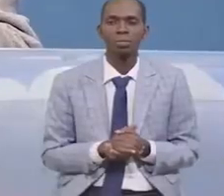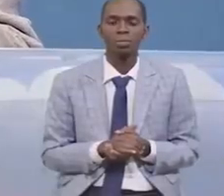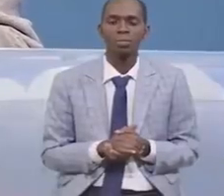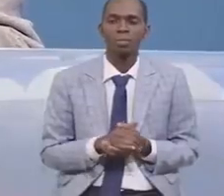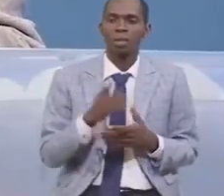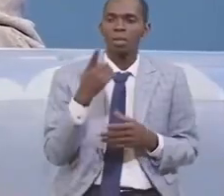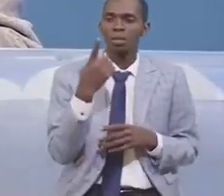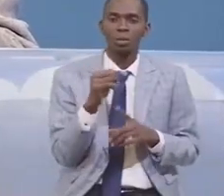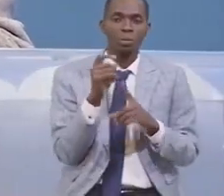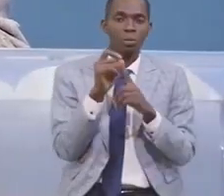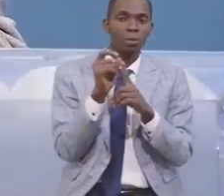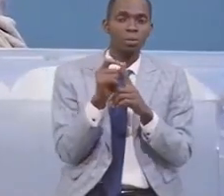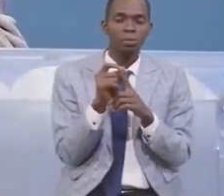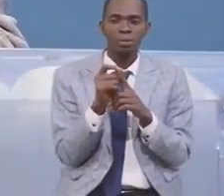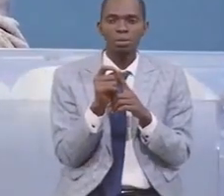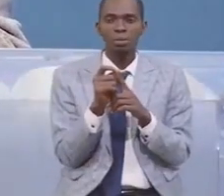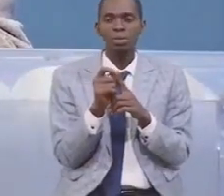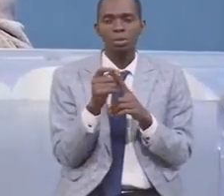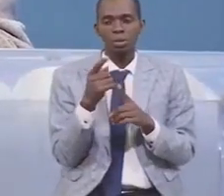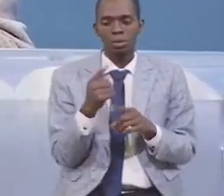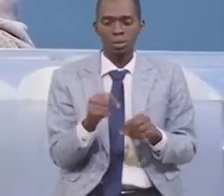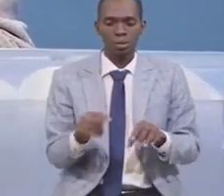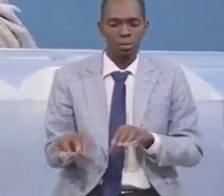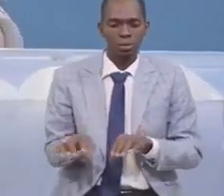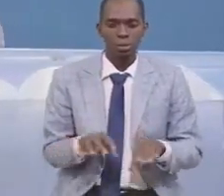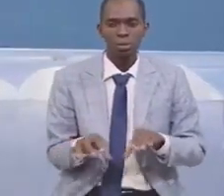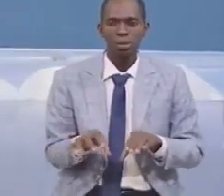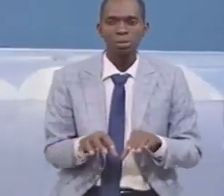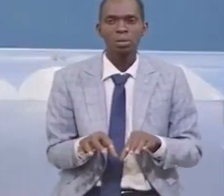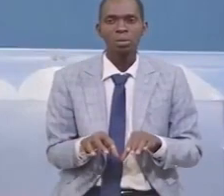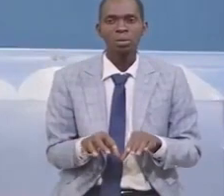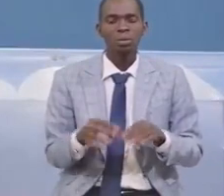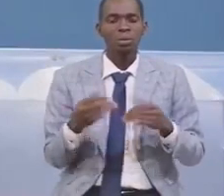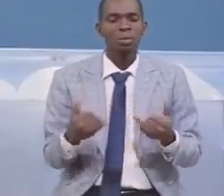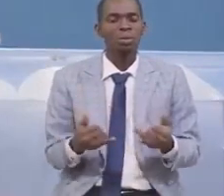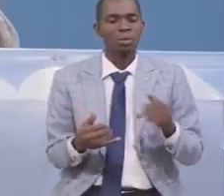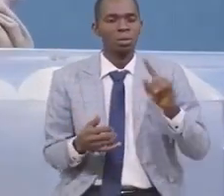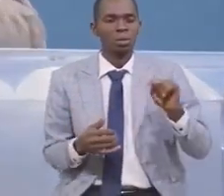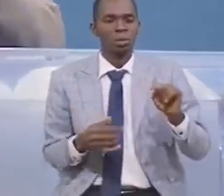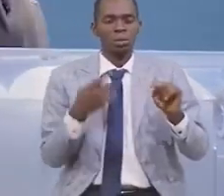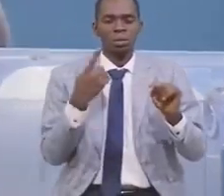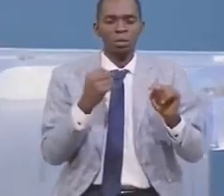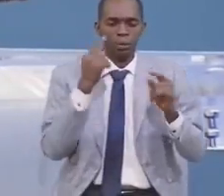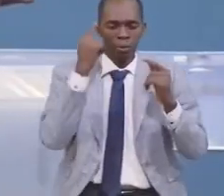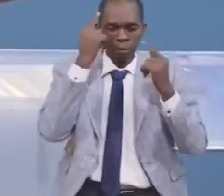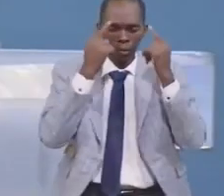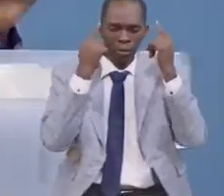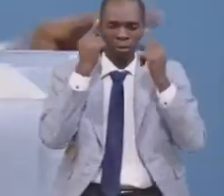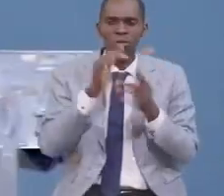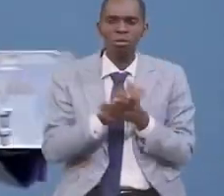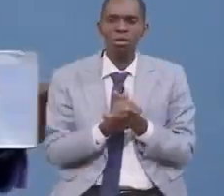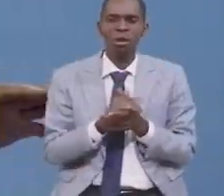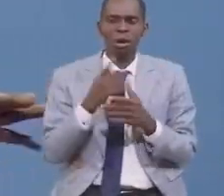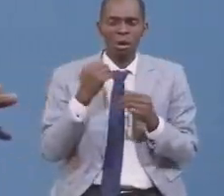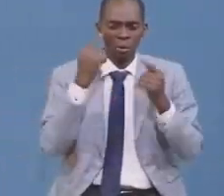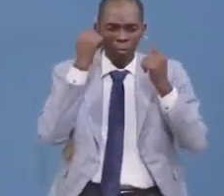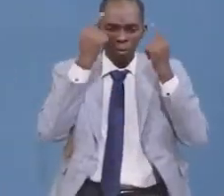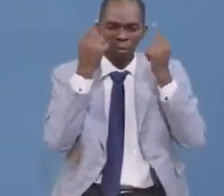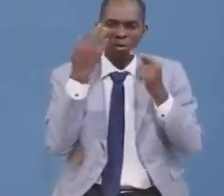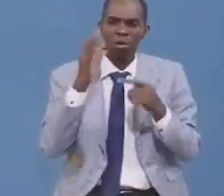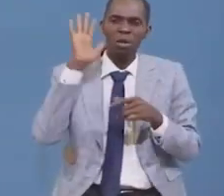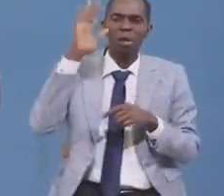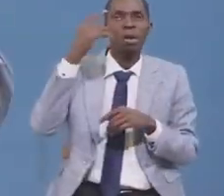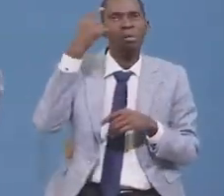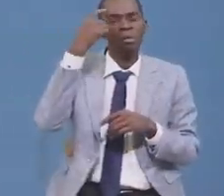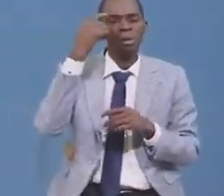word, వాక్కులు. The act, చర్యలు. The thoughts, మూడవది ఆలోచనలు. The thoughts of his mind,